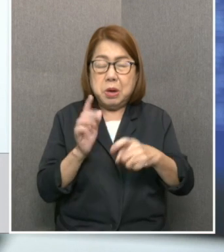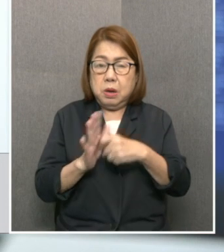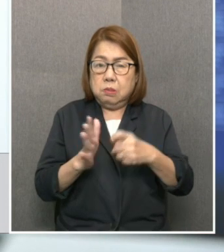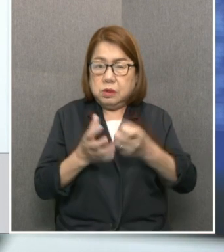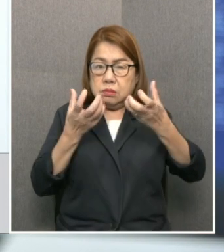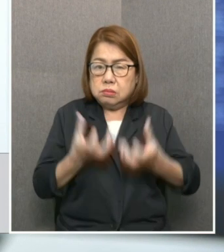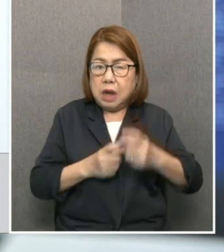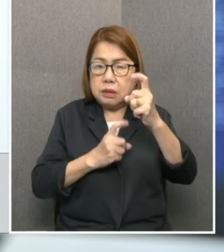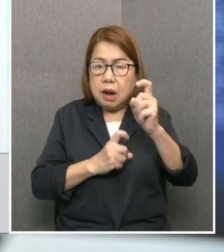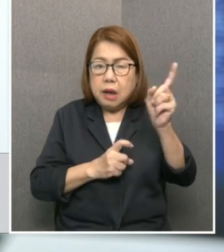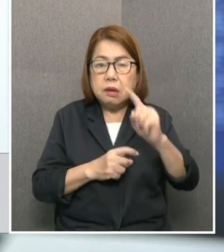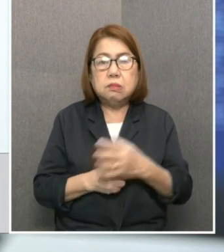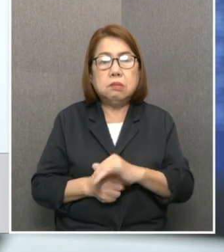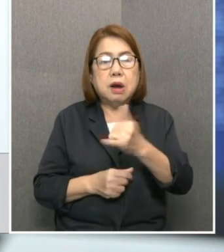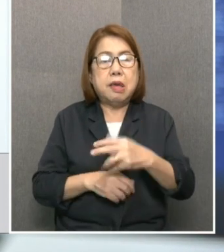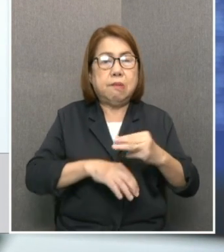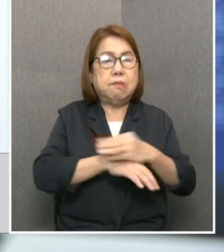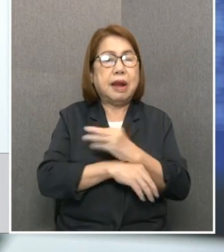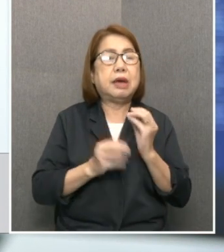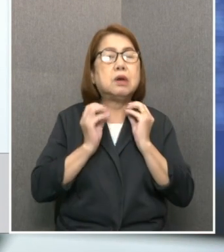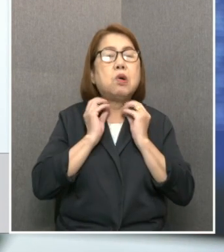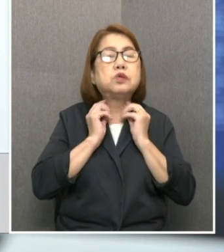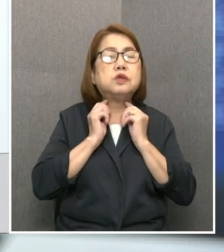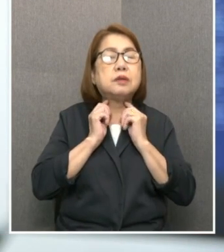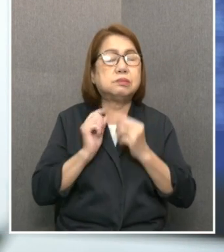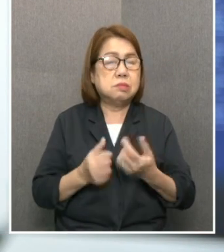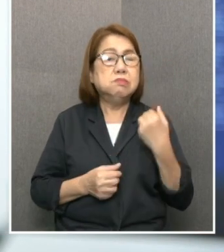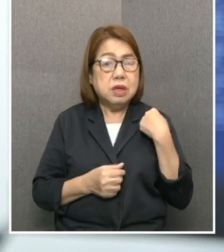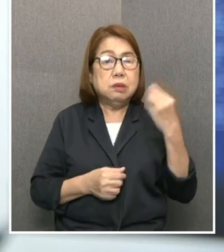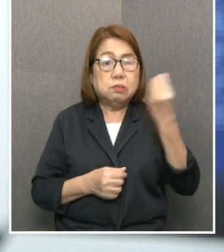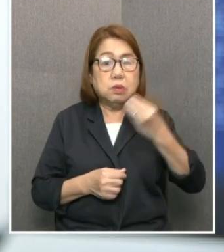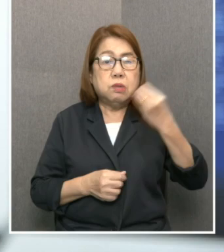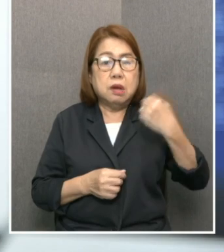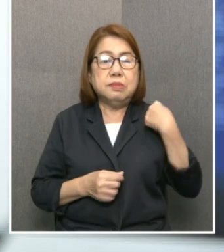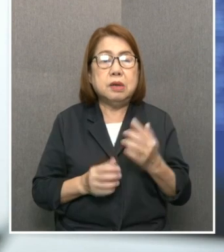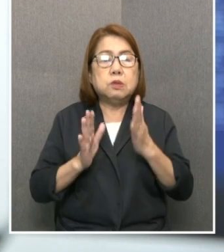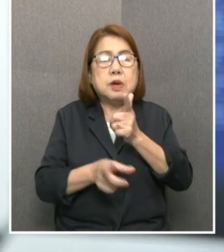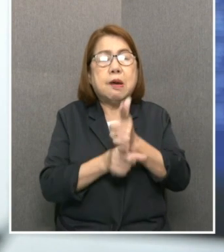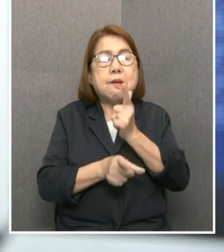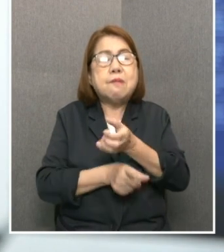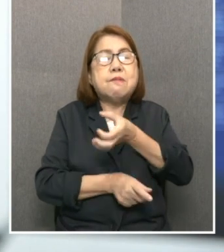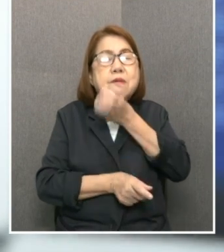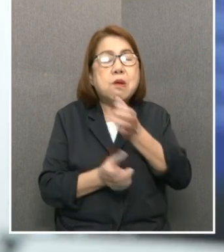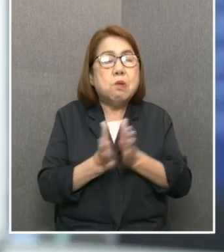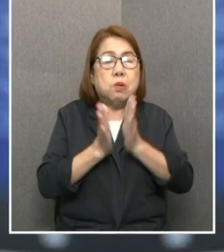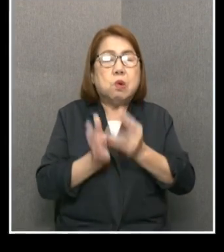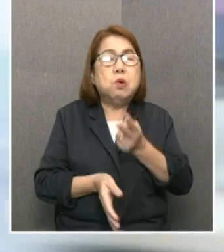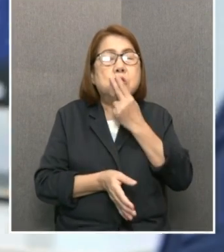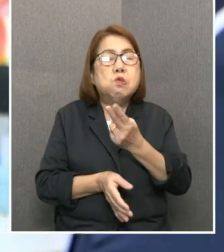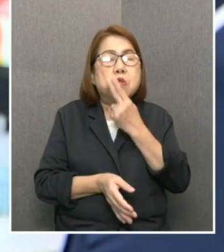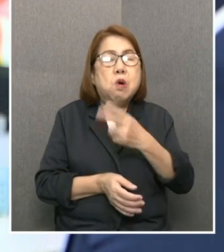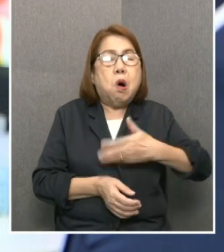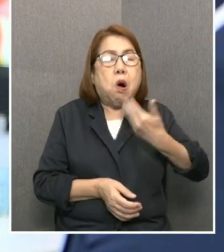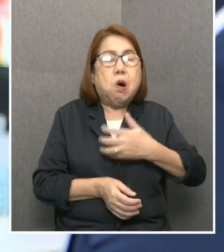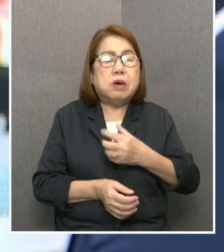ได้ก็อย่างเช่นเป็นโรคมะเร็งกล่องเสี่ยงนะครับซึ่งพบได้บ่อยในผู้ที่ดื่มแอลกอฮอล์หรือว่าสุบบุหรี่มากๆครับนอก